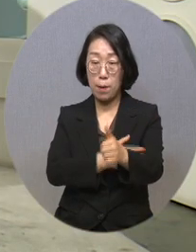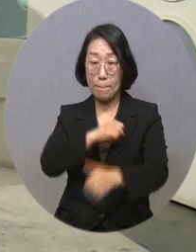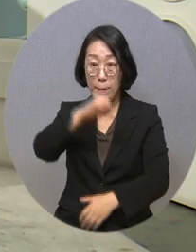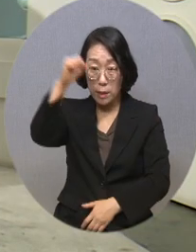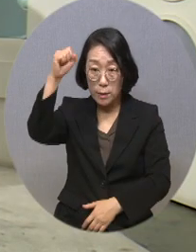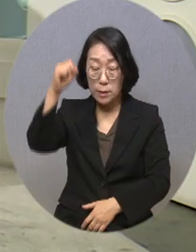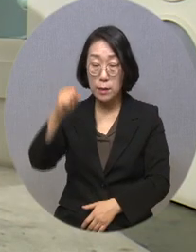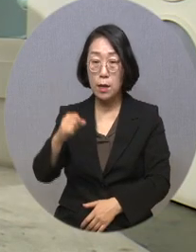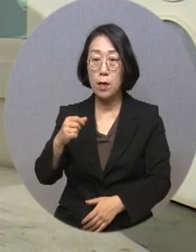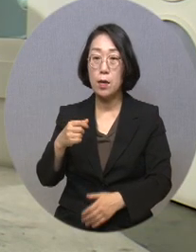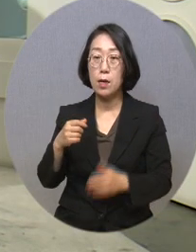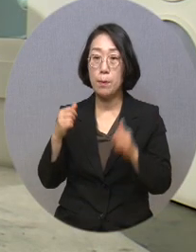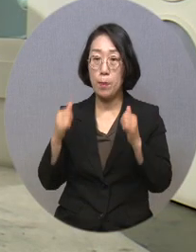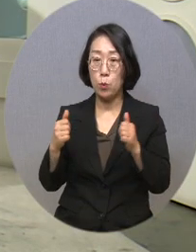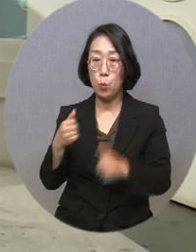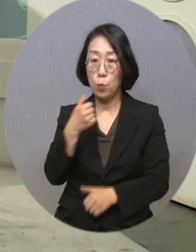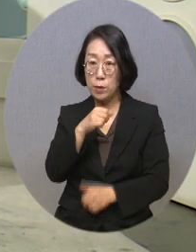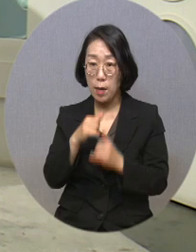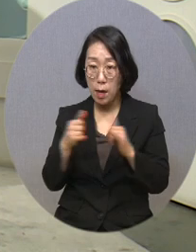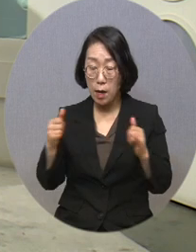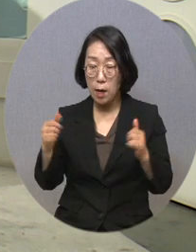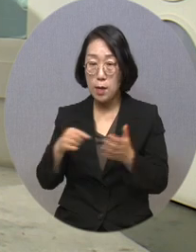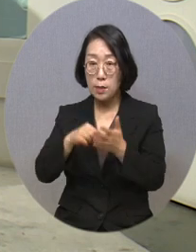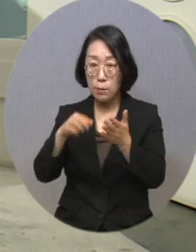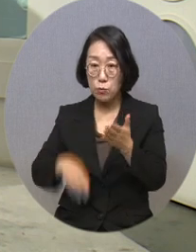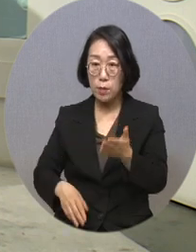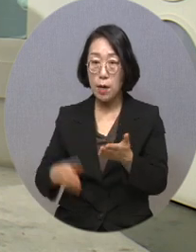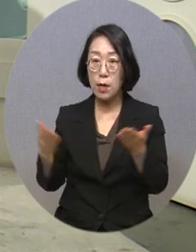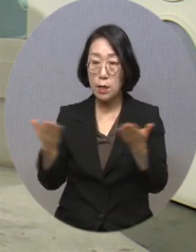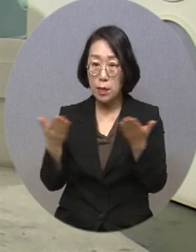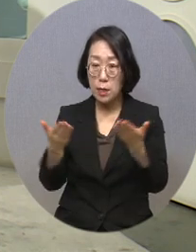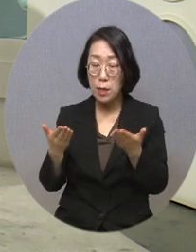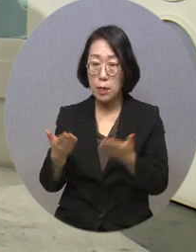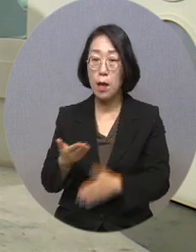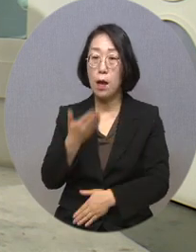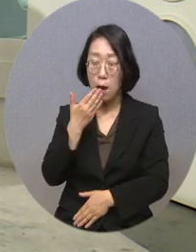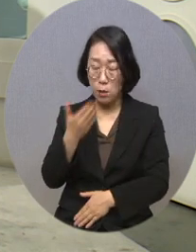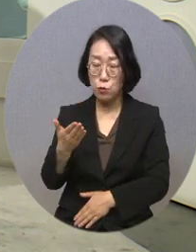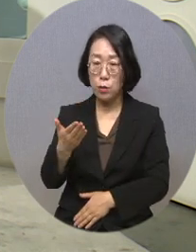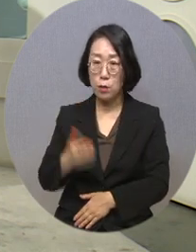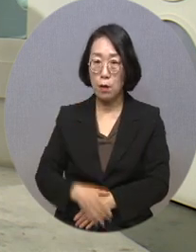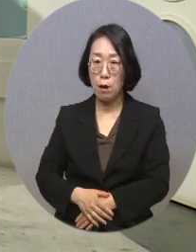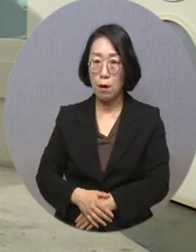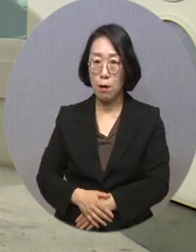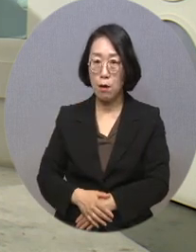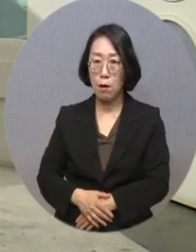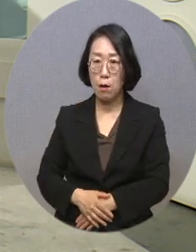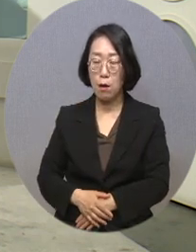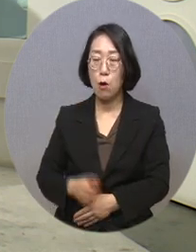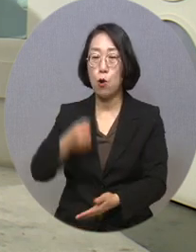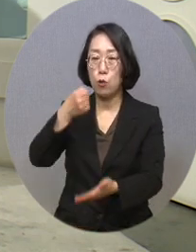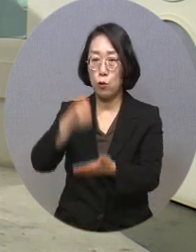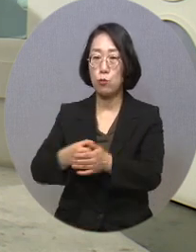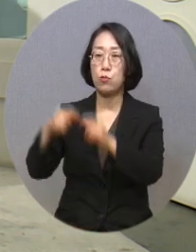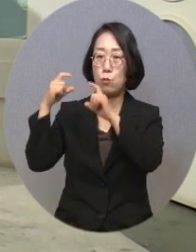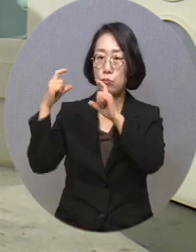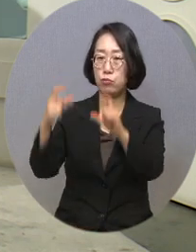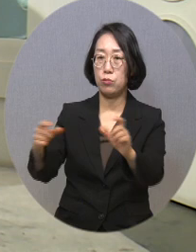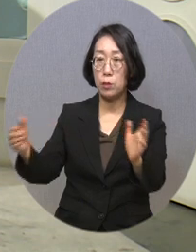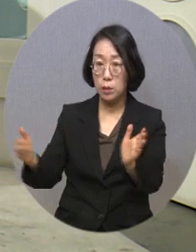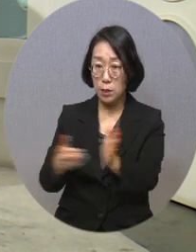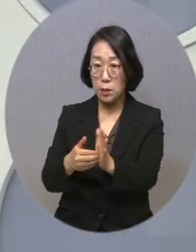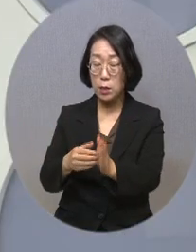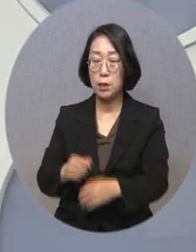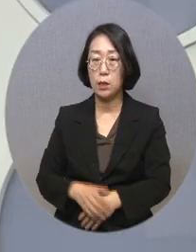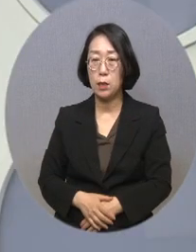변호사들이 이제는 세무사 업무를 하여야 한다라고 하는 그런 헌법재판소 결정을 내렸습니다.